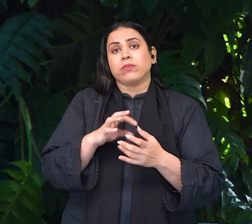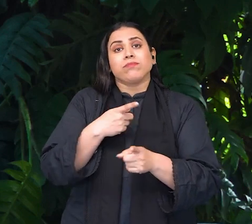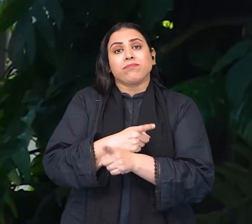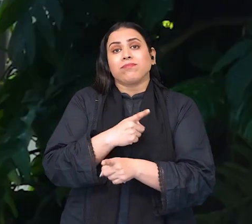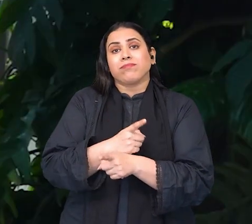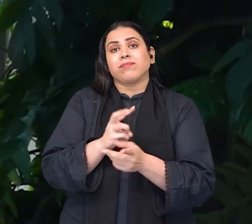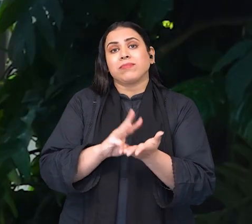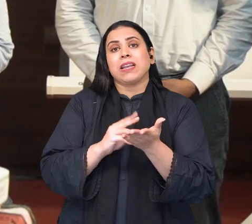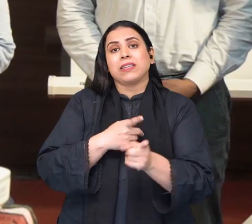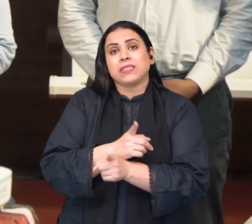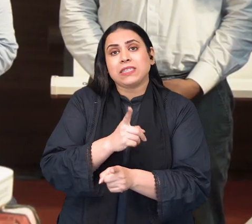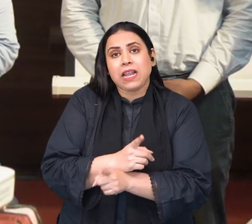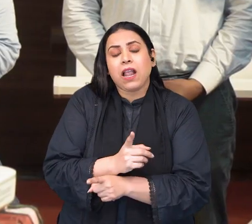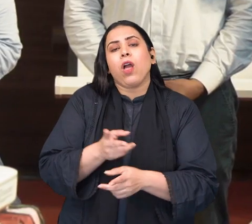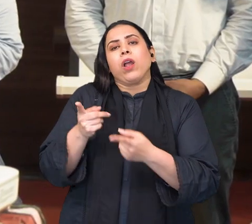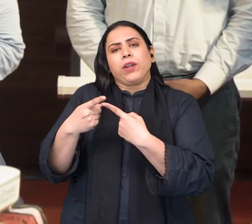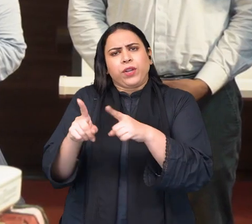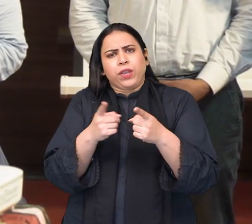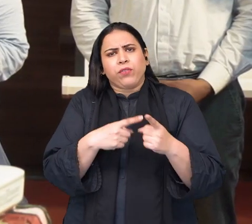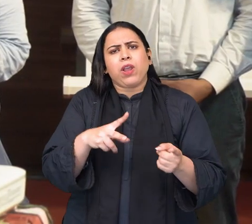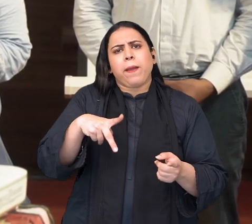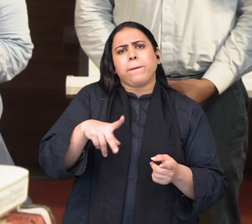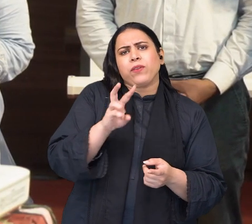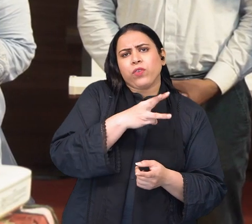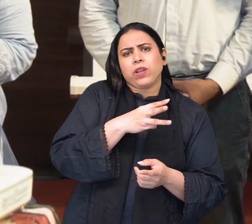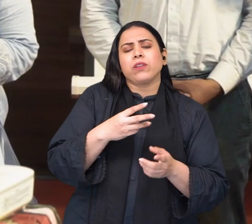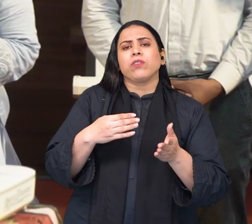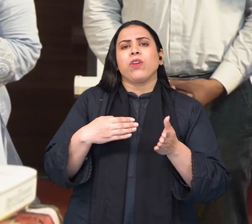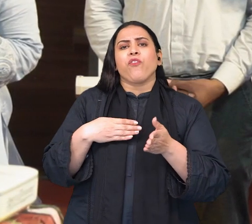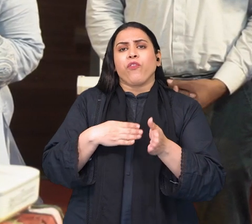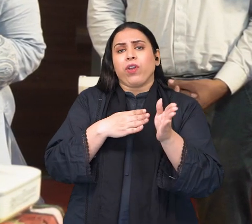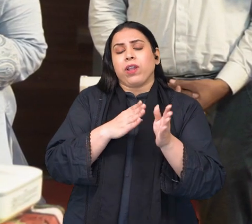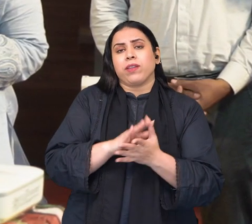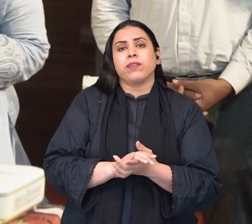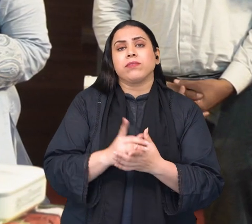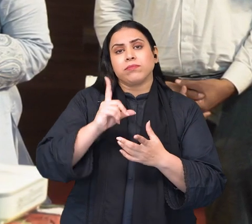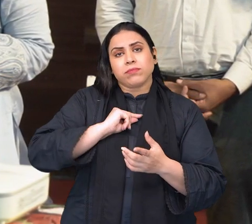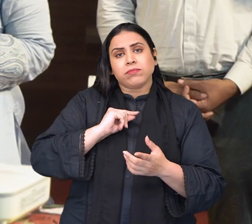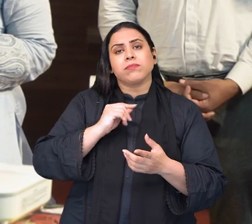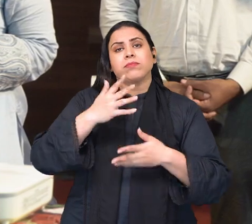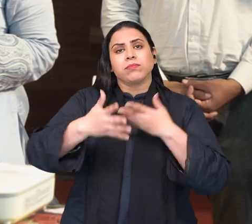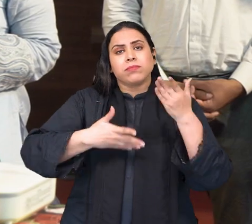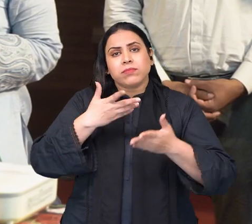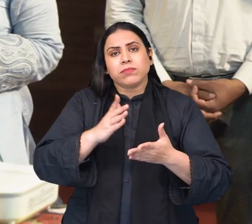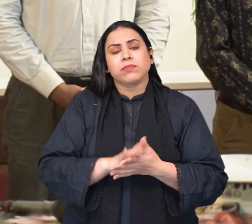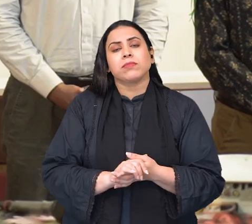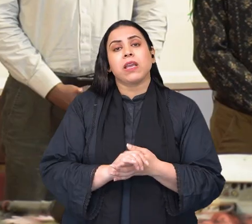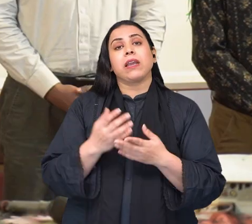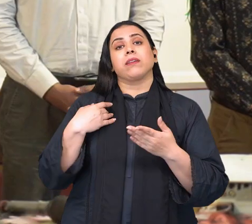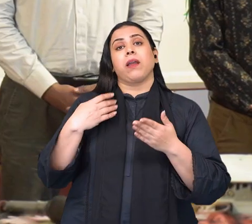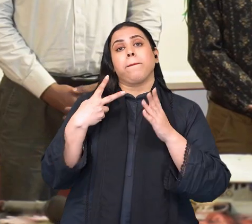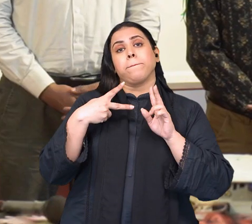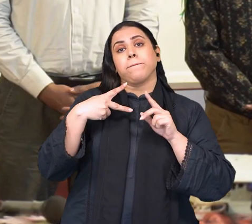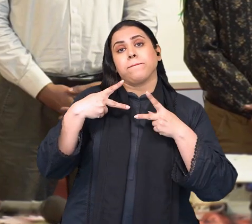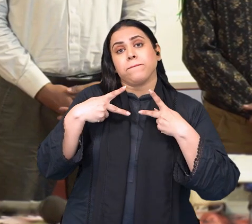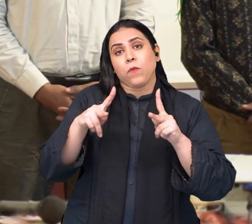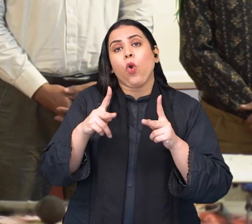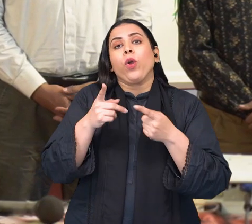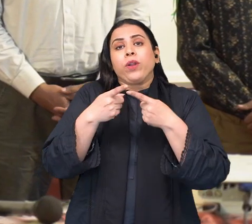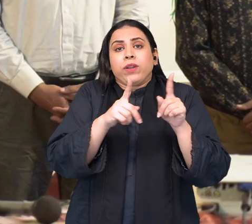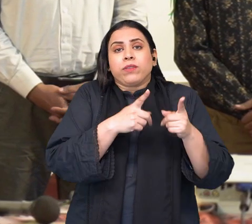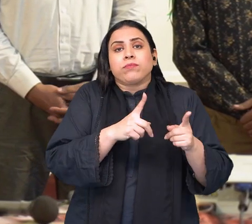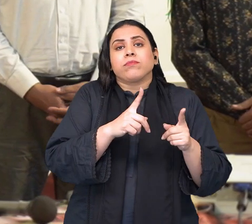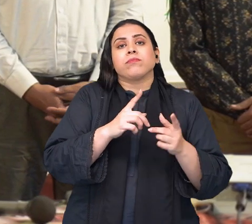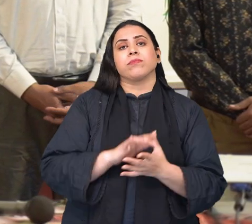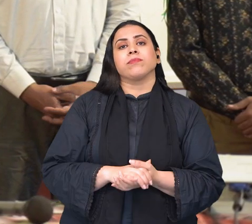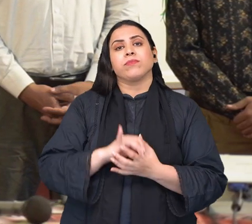देम विद डिफरेंट मेंटोर्स। मुख्तलिफ प्रोफेशनल्स ने इनको फेलोशिप पर विज़िट किया, अपने प्रोफेशन के बारे में बताया एंड एक्सपोज देम टू डिफरेंट